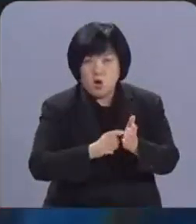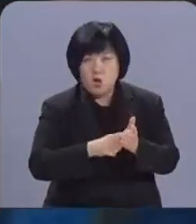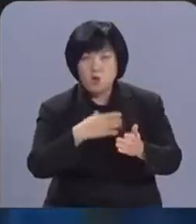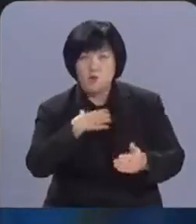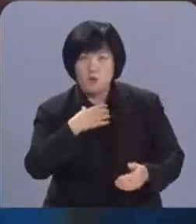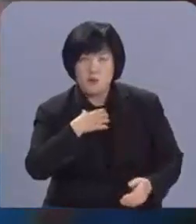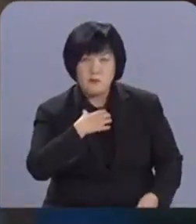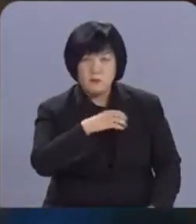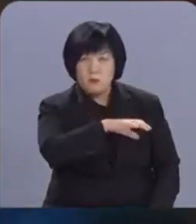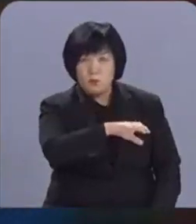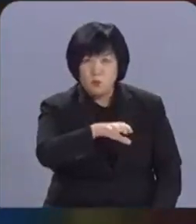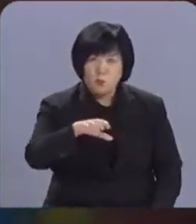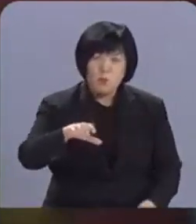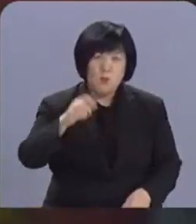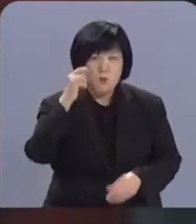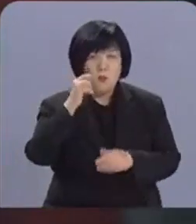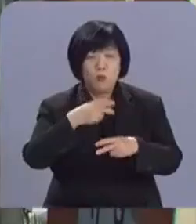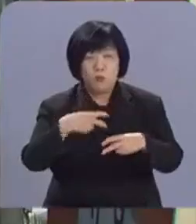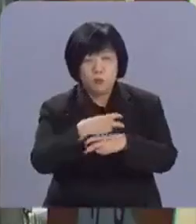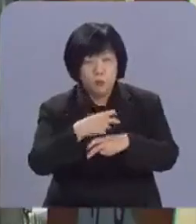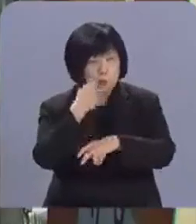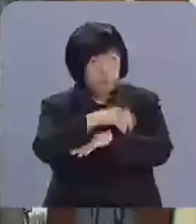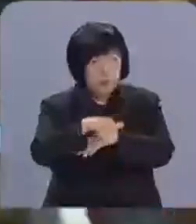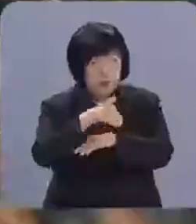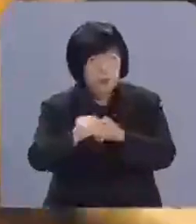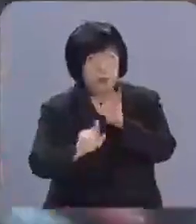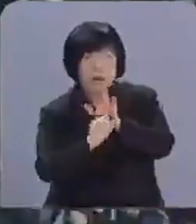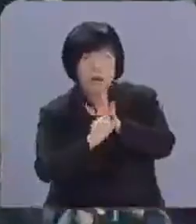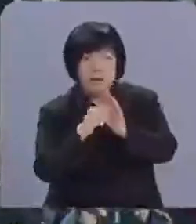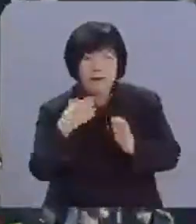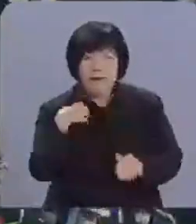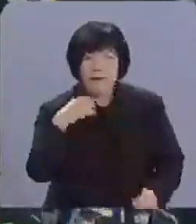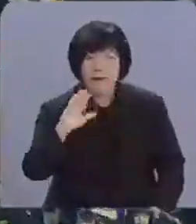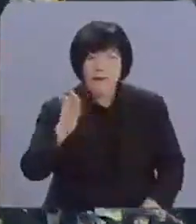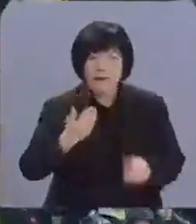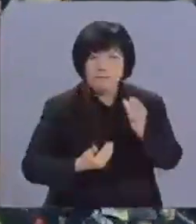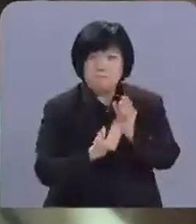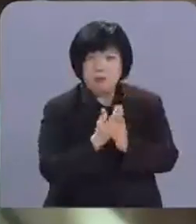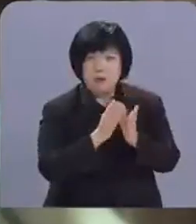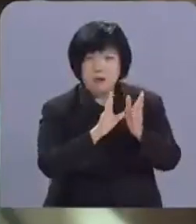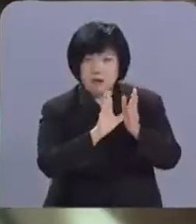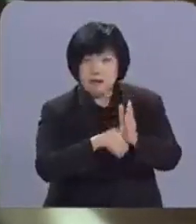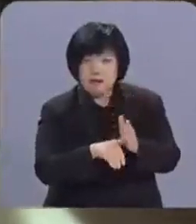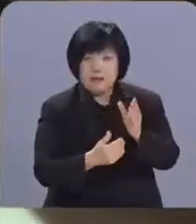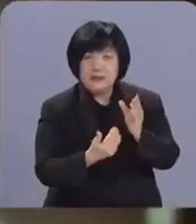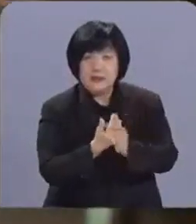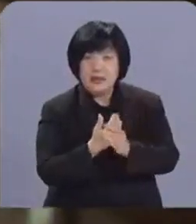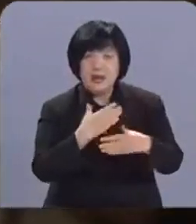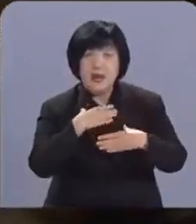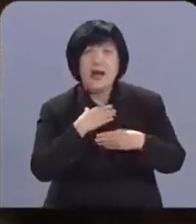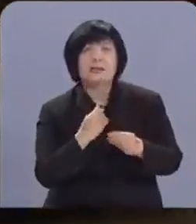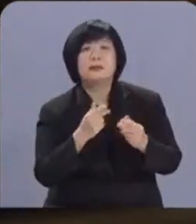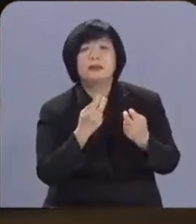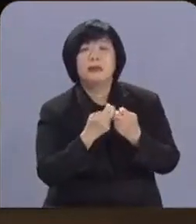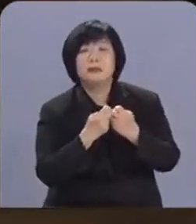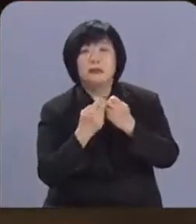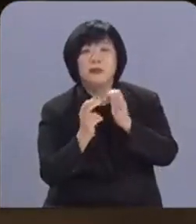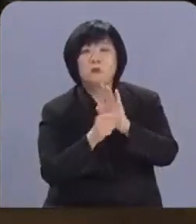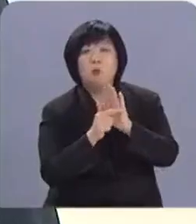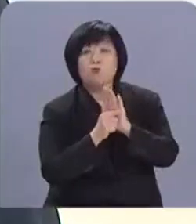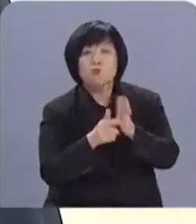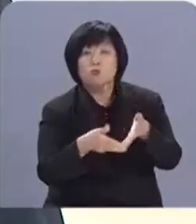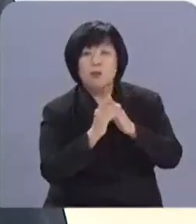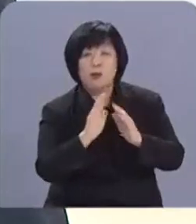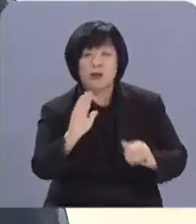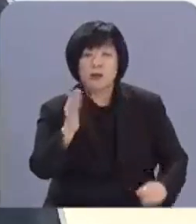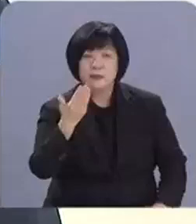파악, 교통계획 등을 내놓아야 합니다. 사고 발생 땐 재난안전대책본부도 설치해야 합니다.